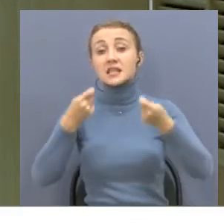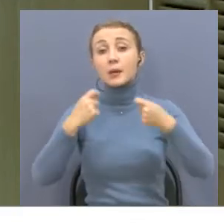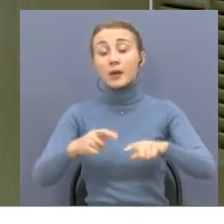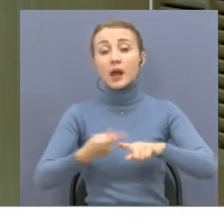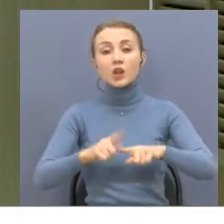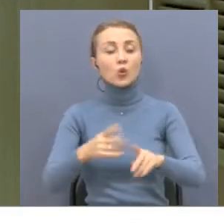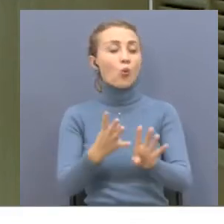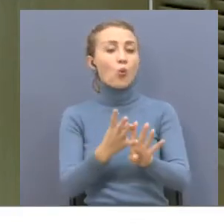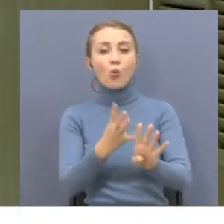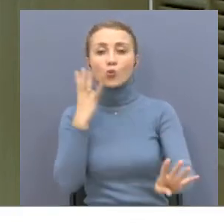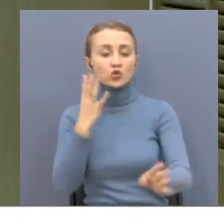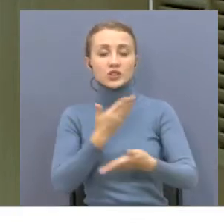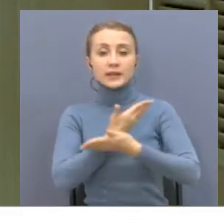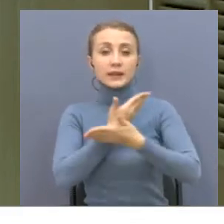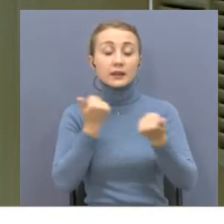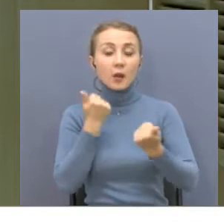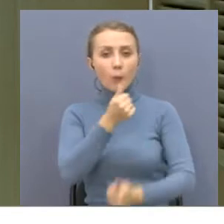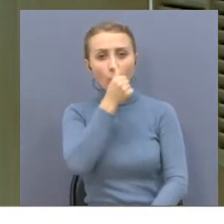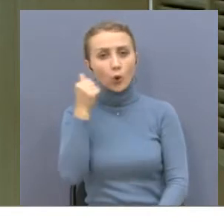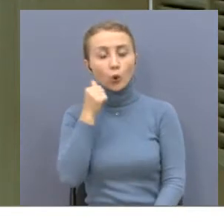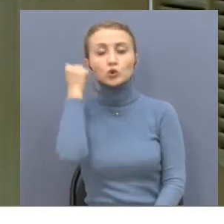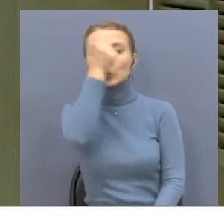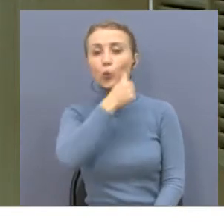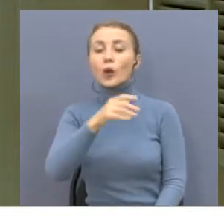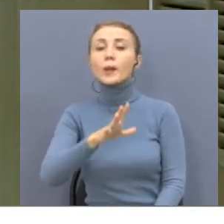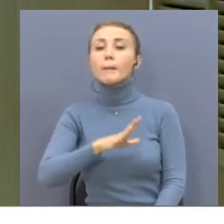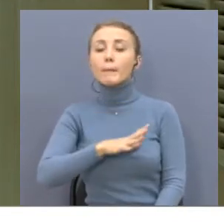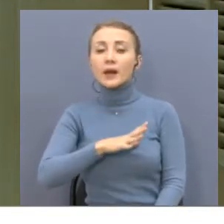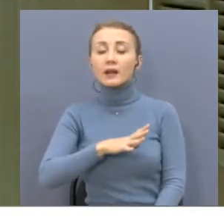жылмен салыстырғанда бағаның өзгерісі